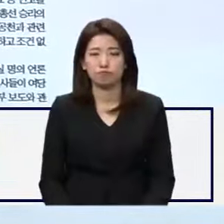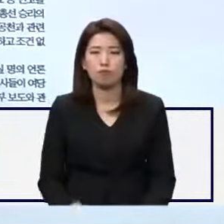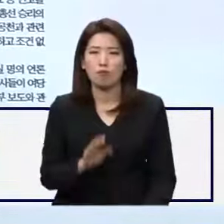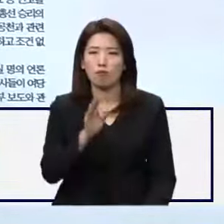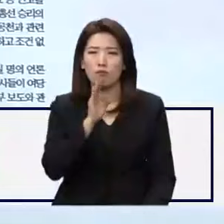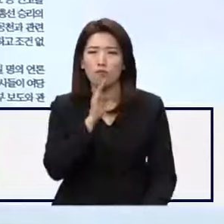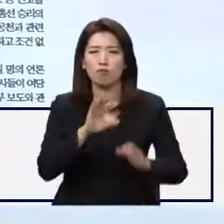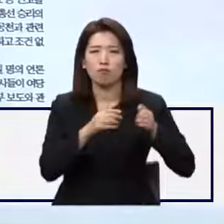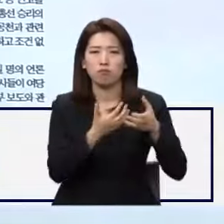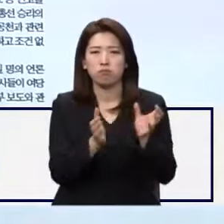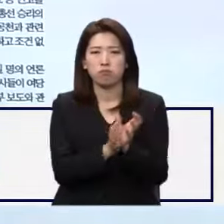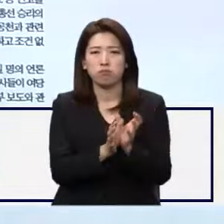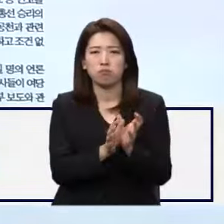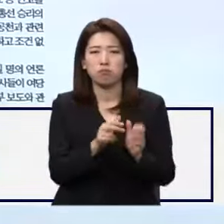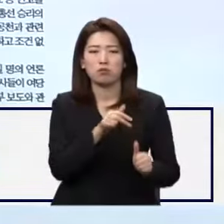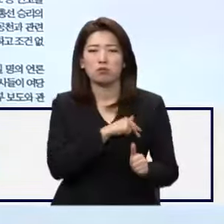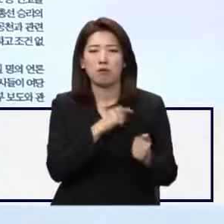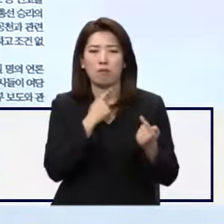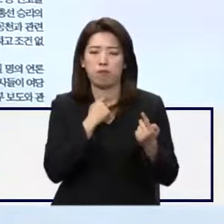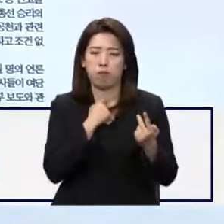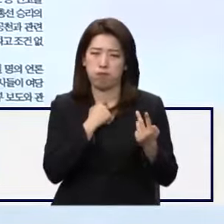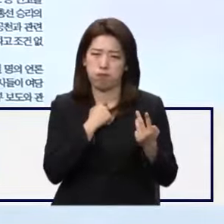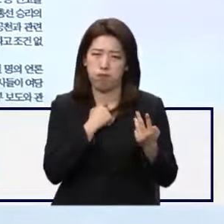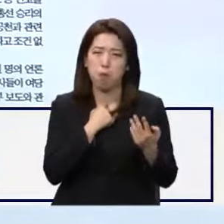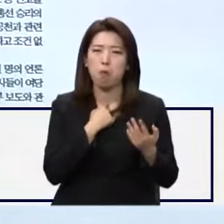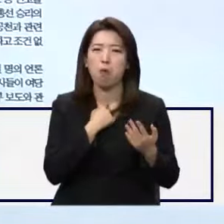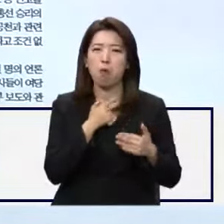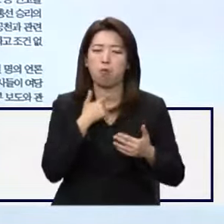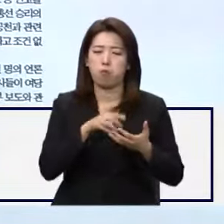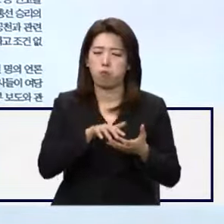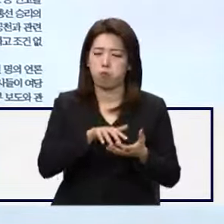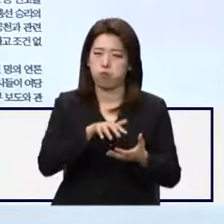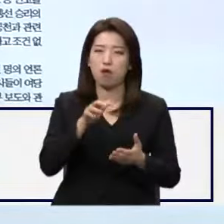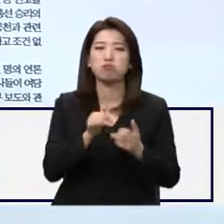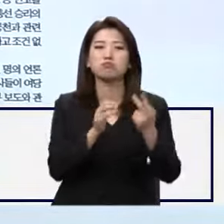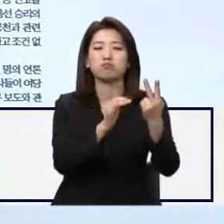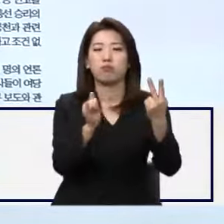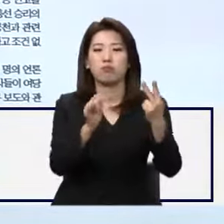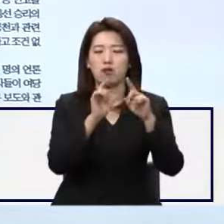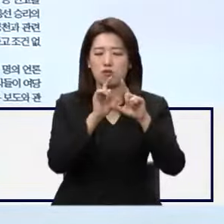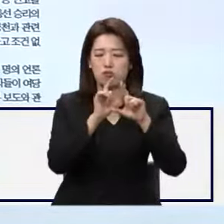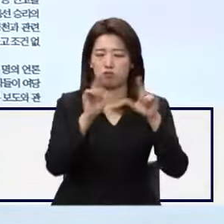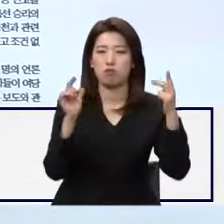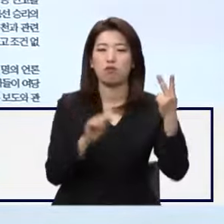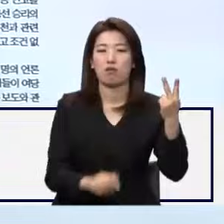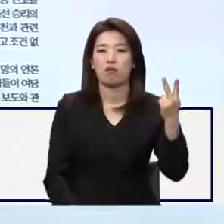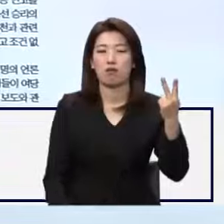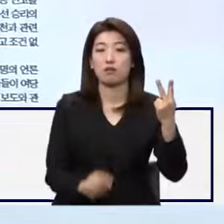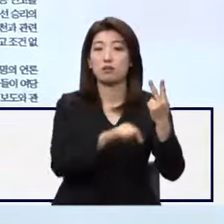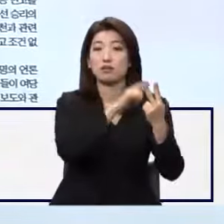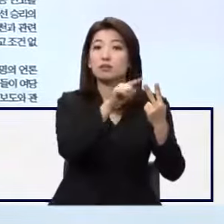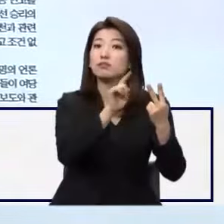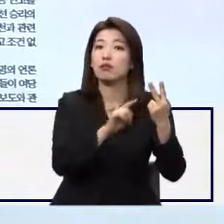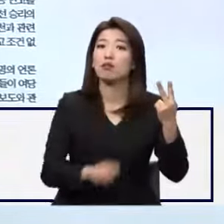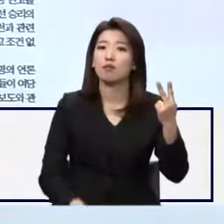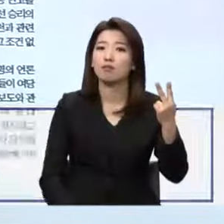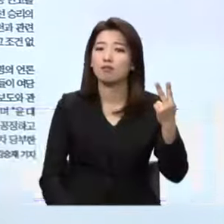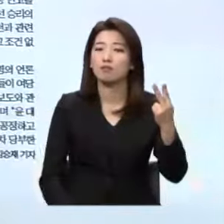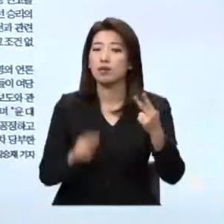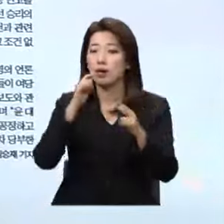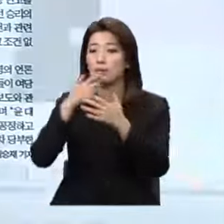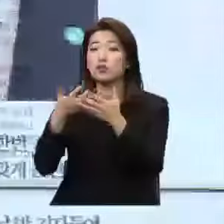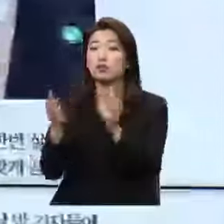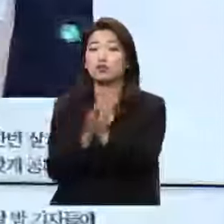중진이 중진들 지금 낙동강 전선으로 지금 요청을 했다라고 얘기를 했 여기 좀 보겠습니다 낙동강 전선이 어딘데